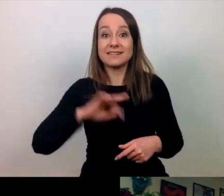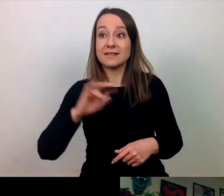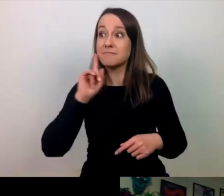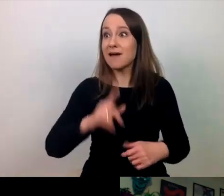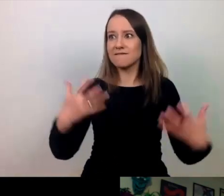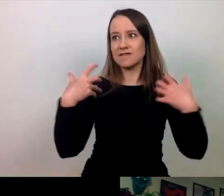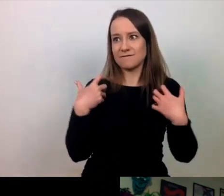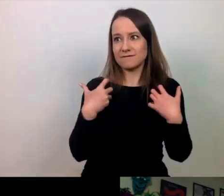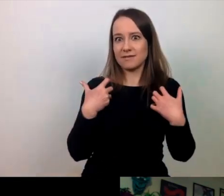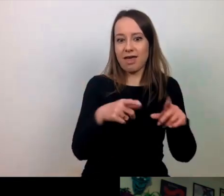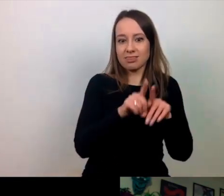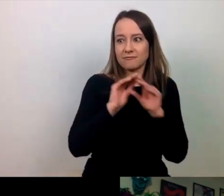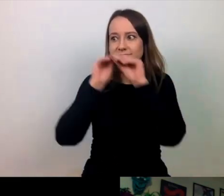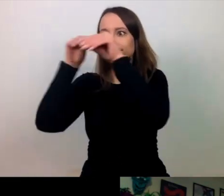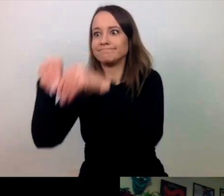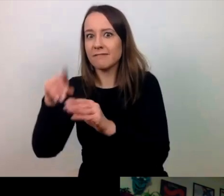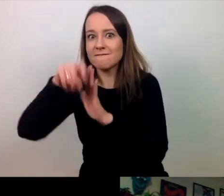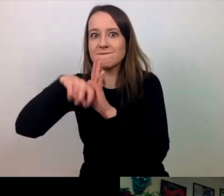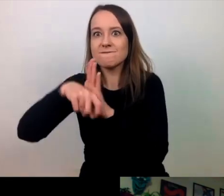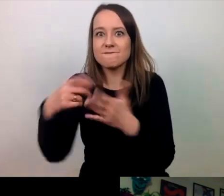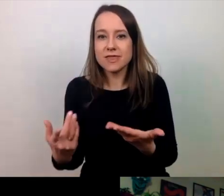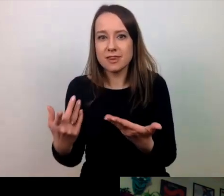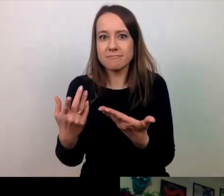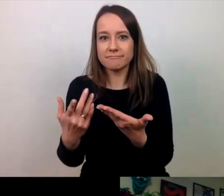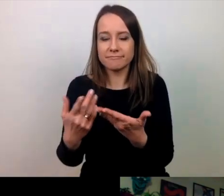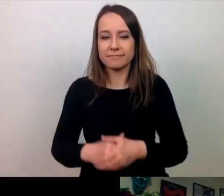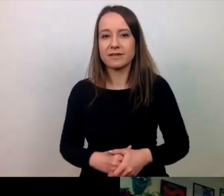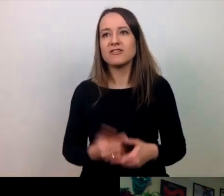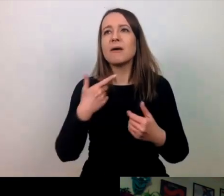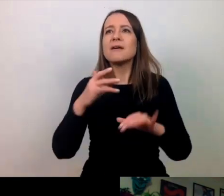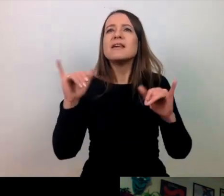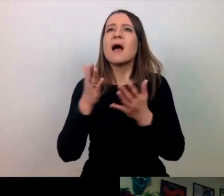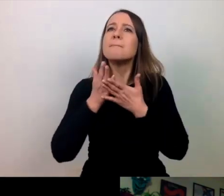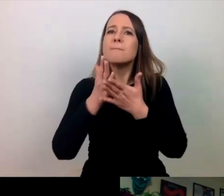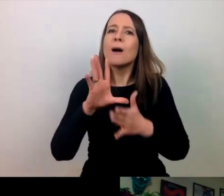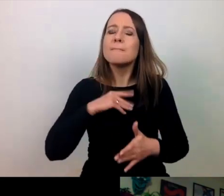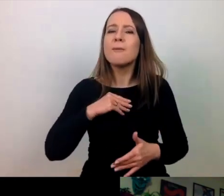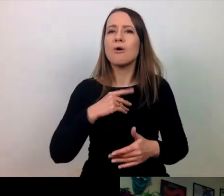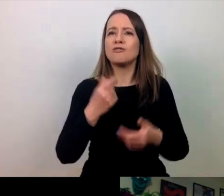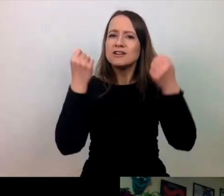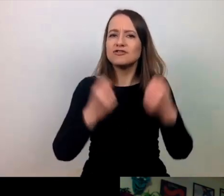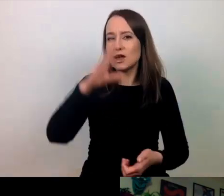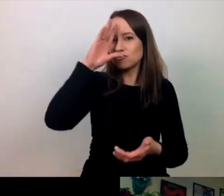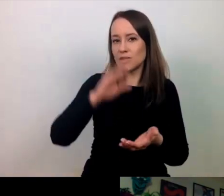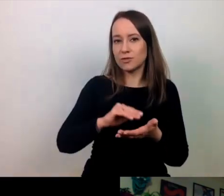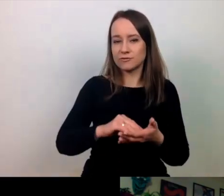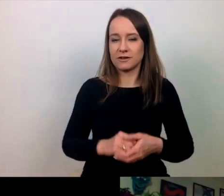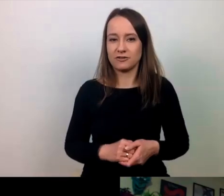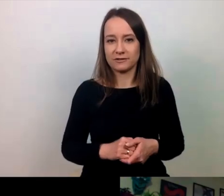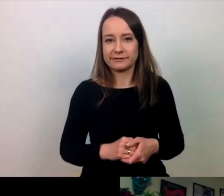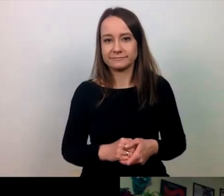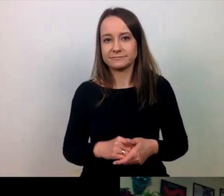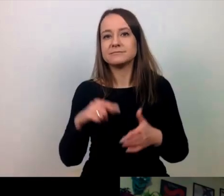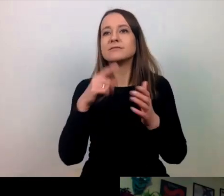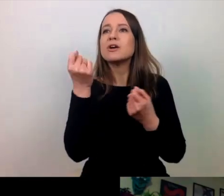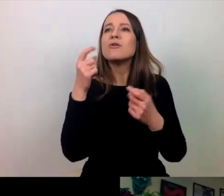ojcem i synem na ekranie, żeby się zmierzyć z tym trudnym doświadczeniem. No to jest jednak taki